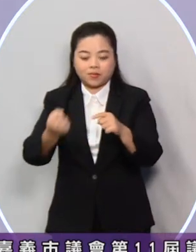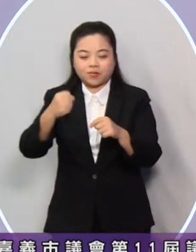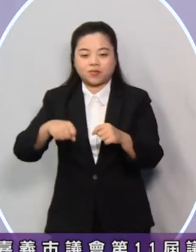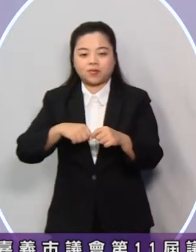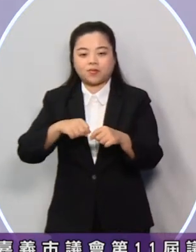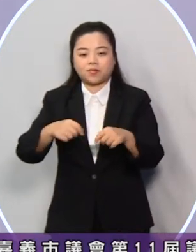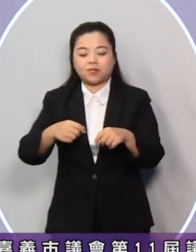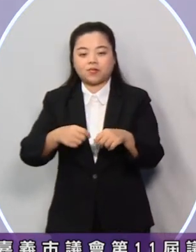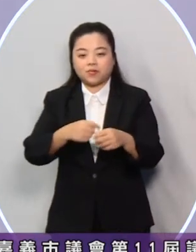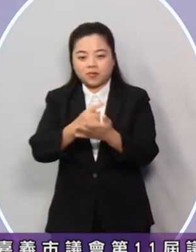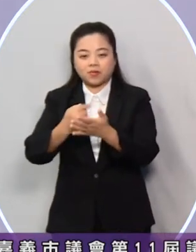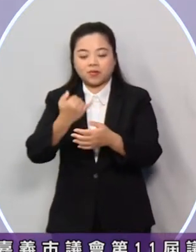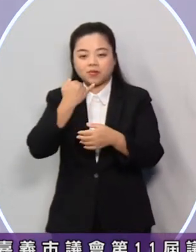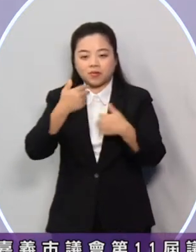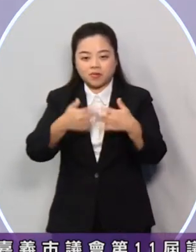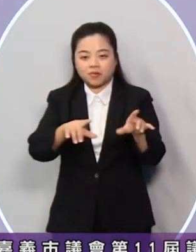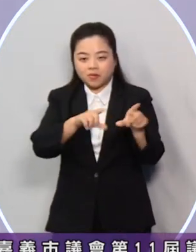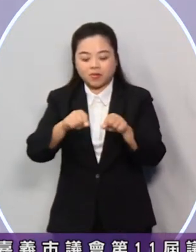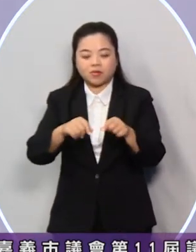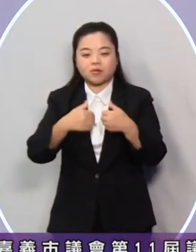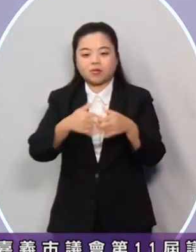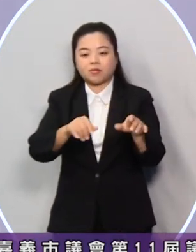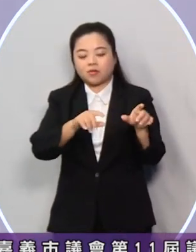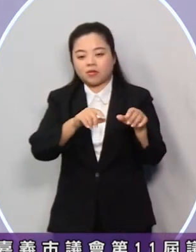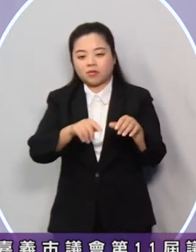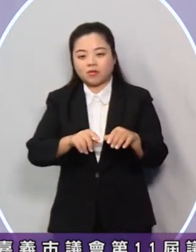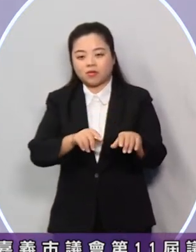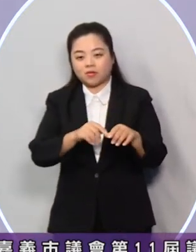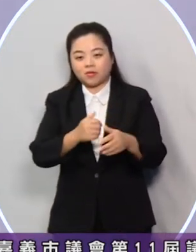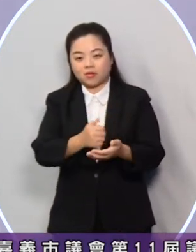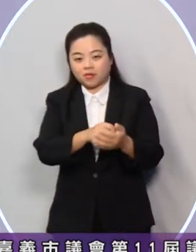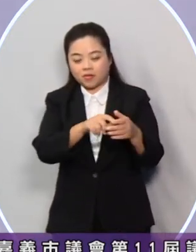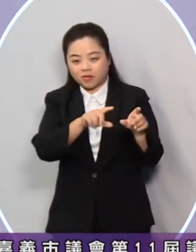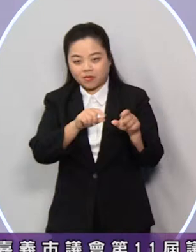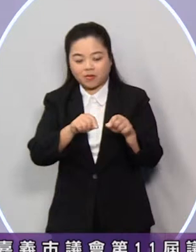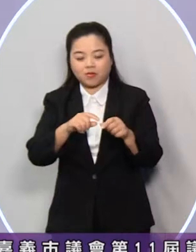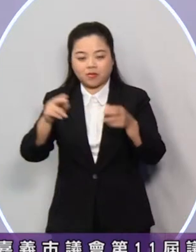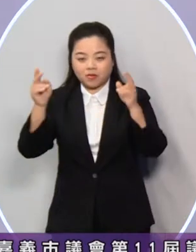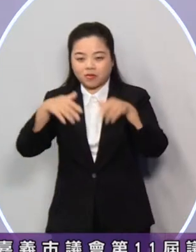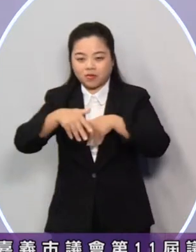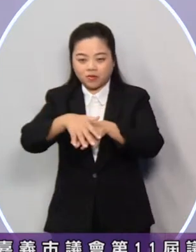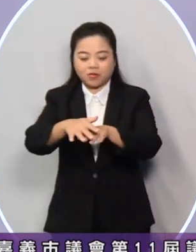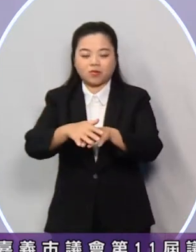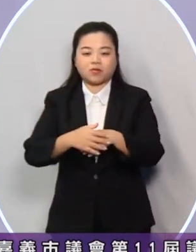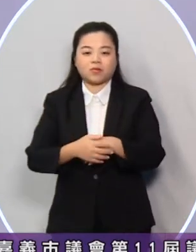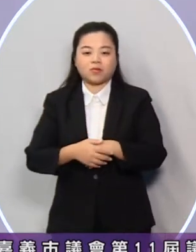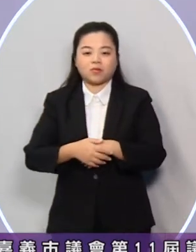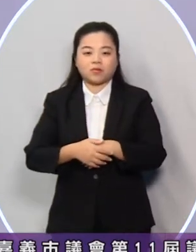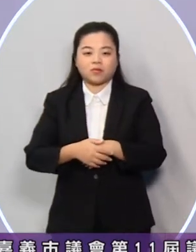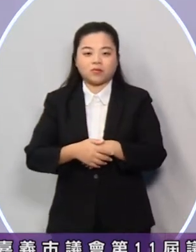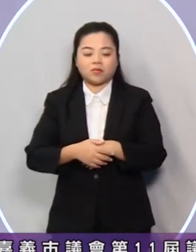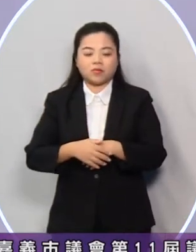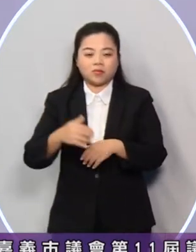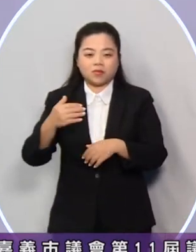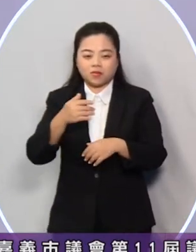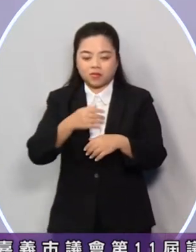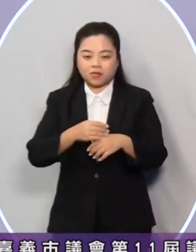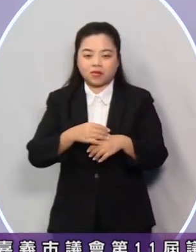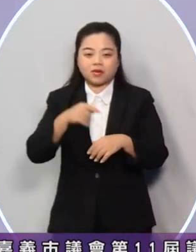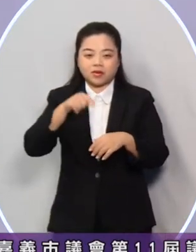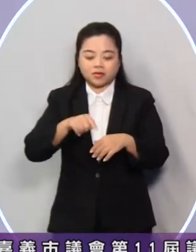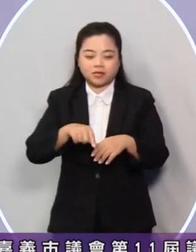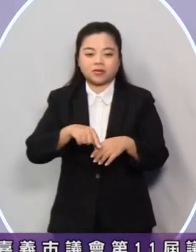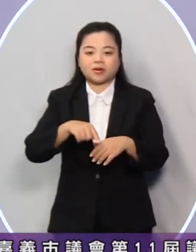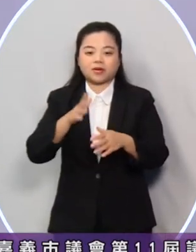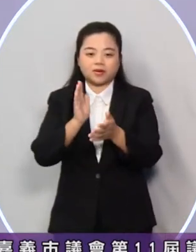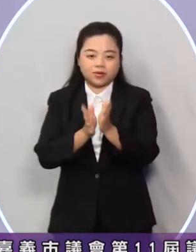从，不服从包括不遵守以及游行等手段。严肃的科普时间结束了，接下来